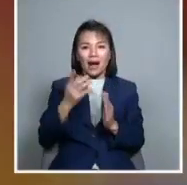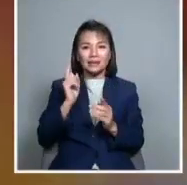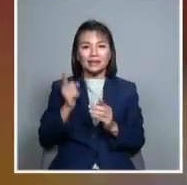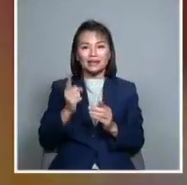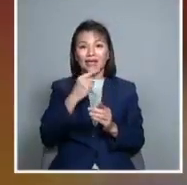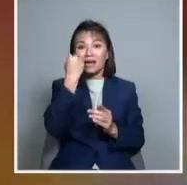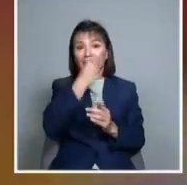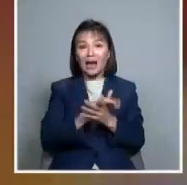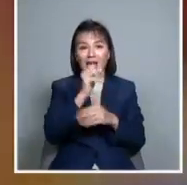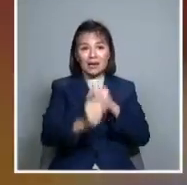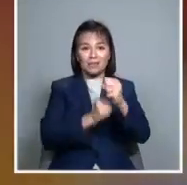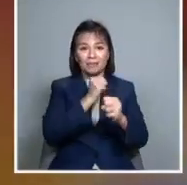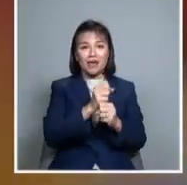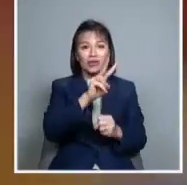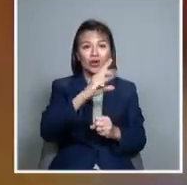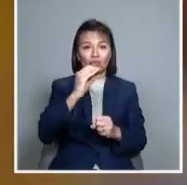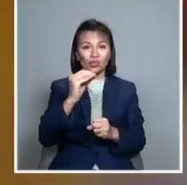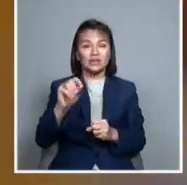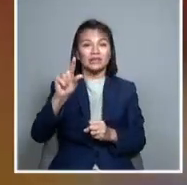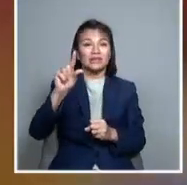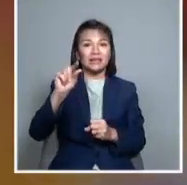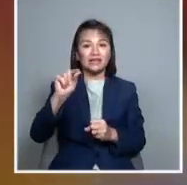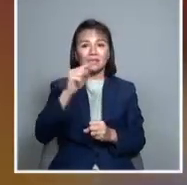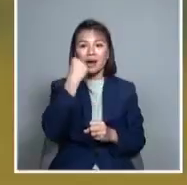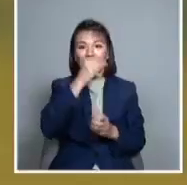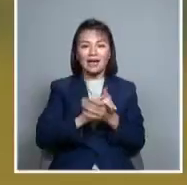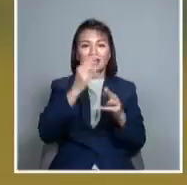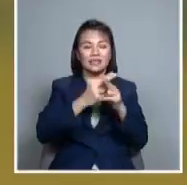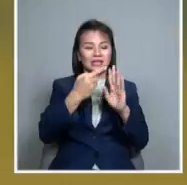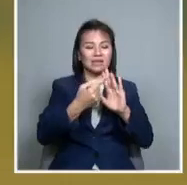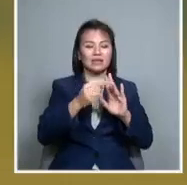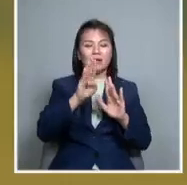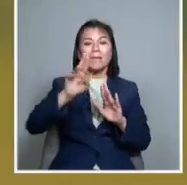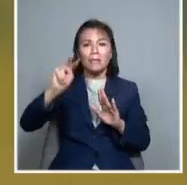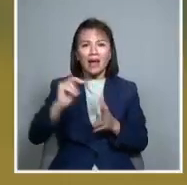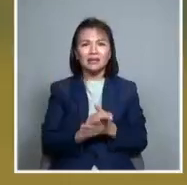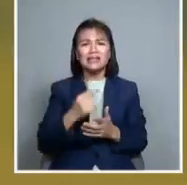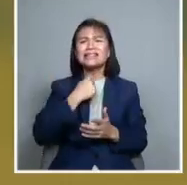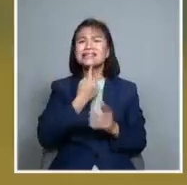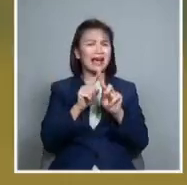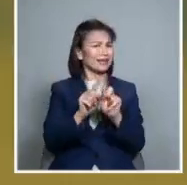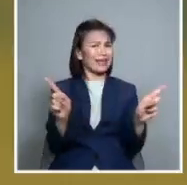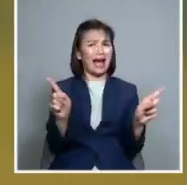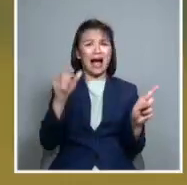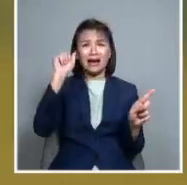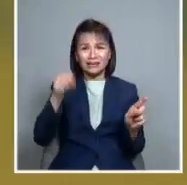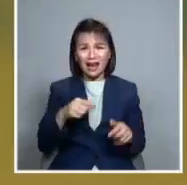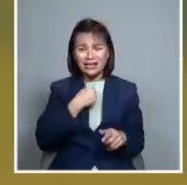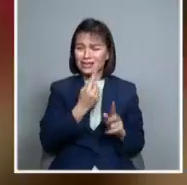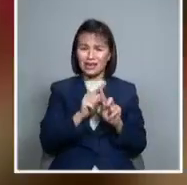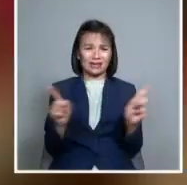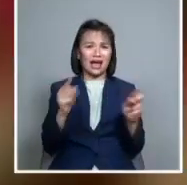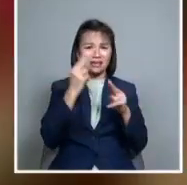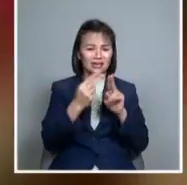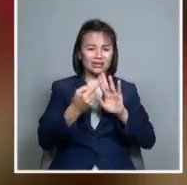สงกรานต์2020ร้องโดยคุณเบญชลาทิศครับเคยฟังครับ